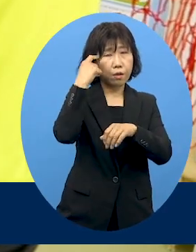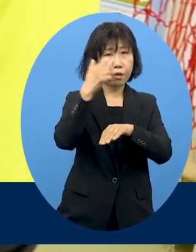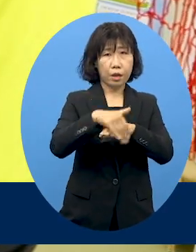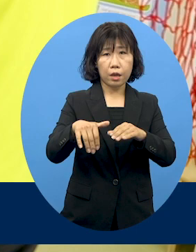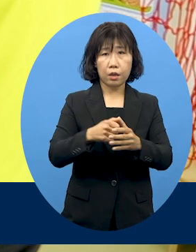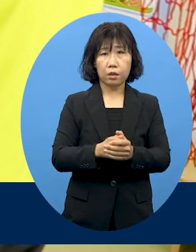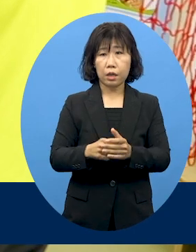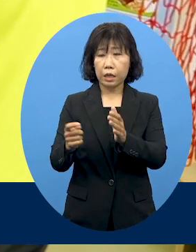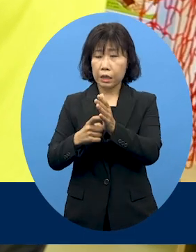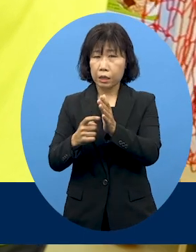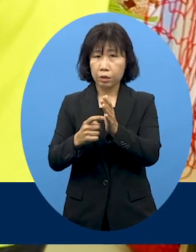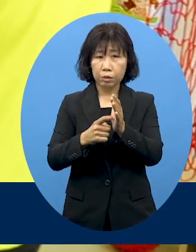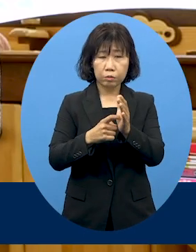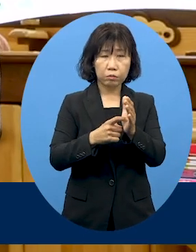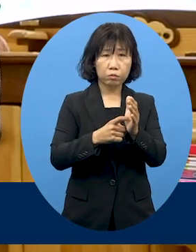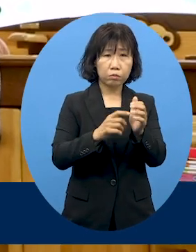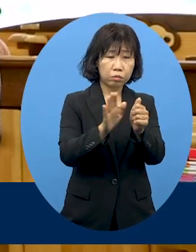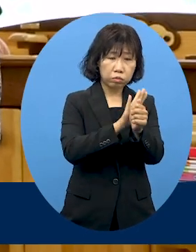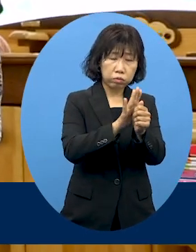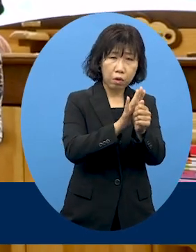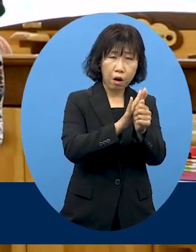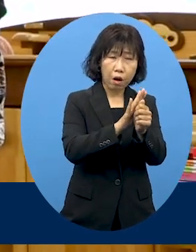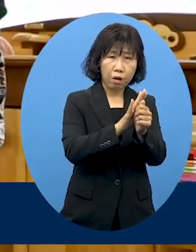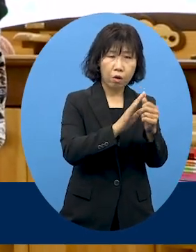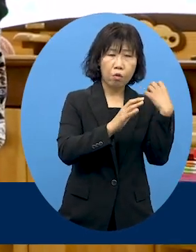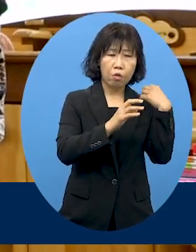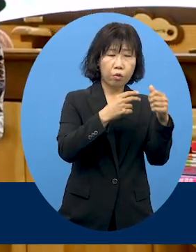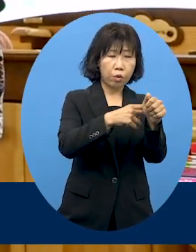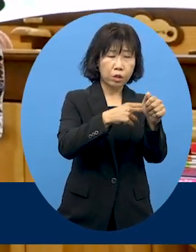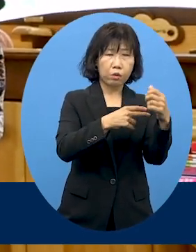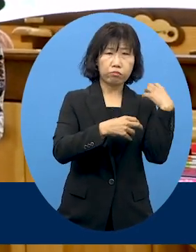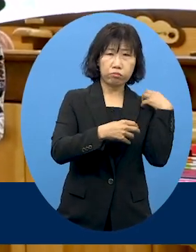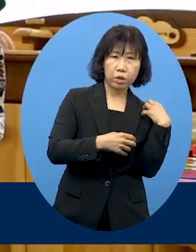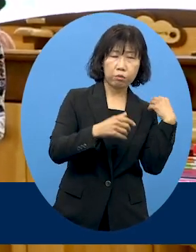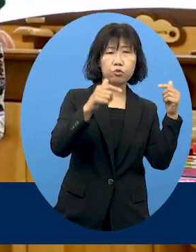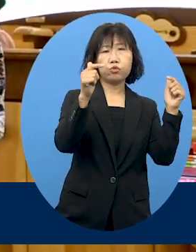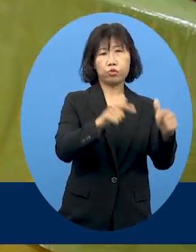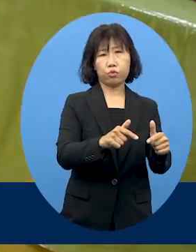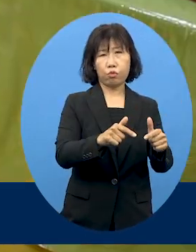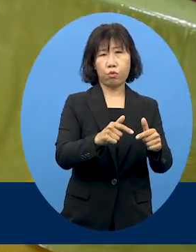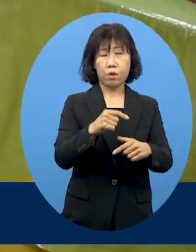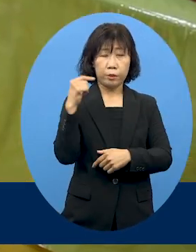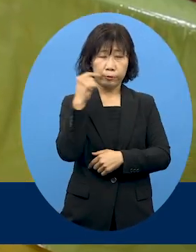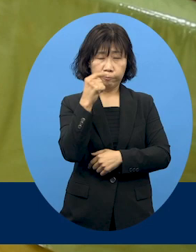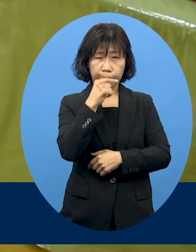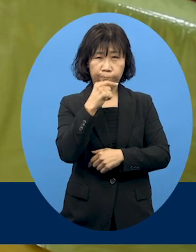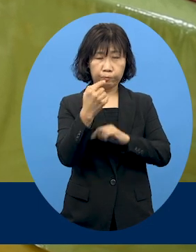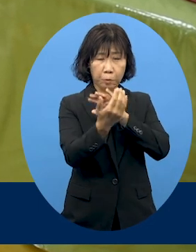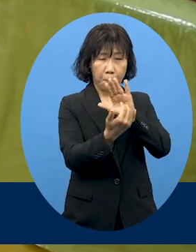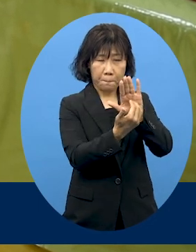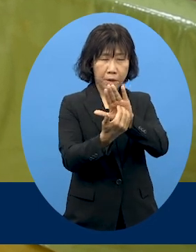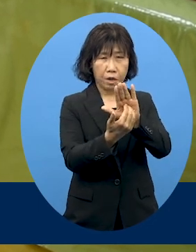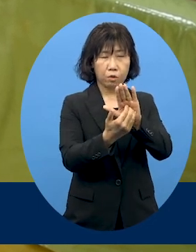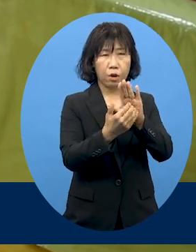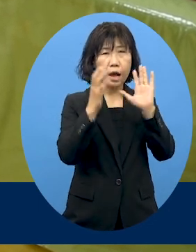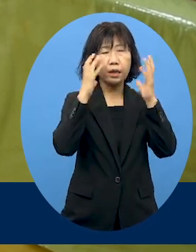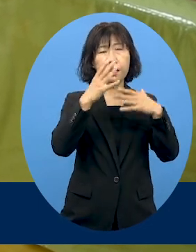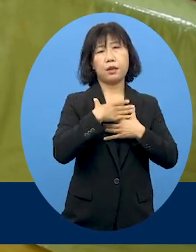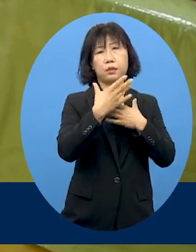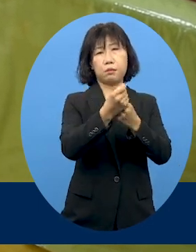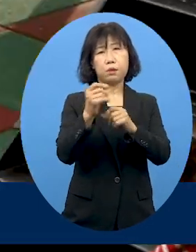코론 알고 상황에서 긴급 뿔 봄 으로 고생하는 보육교사에 부담을 줄이고 철저한 방향으로 아이들이 안심하고